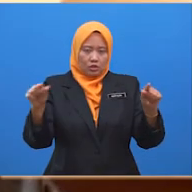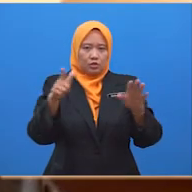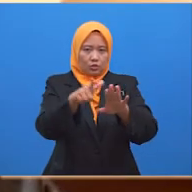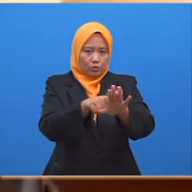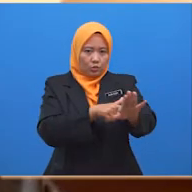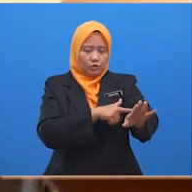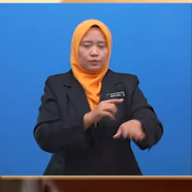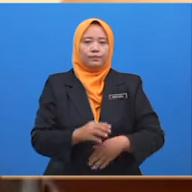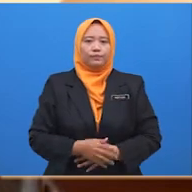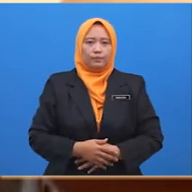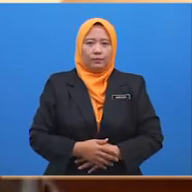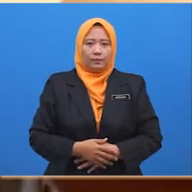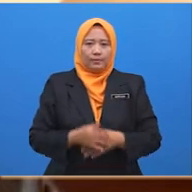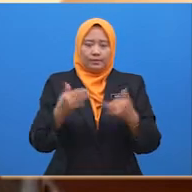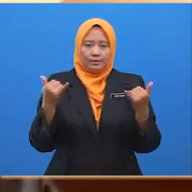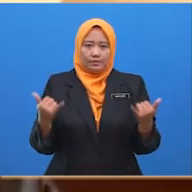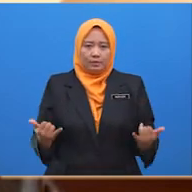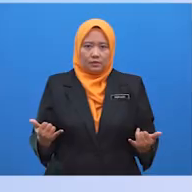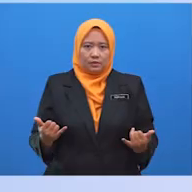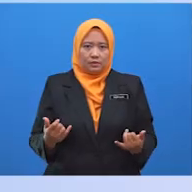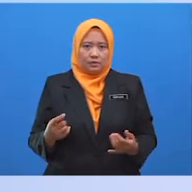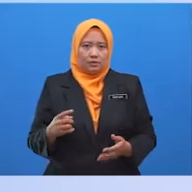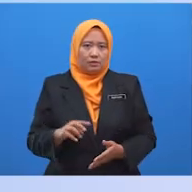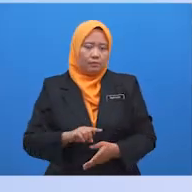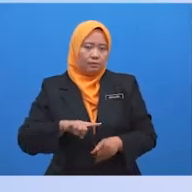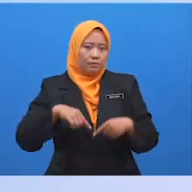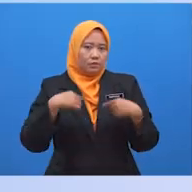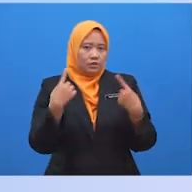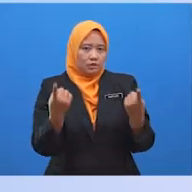Sekarang, kita beralih pula kepada maksud